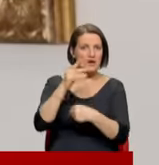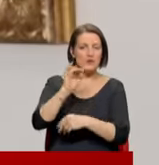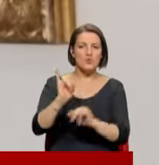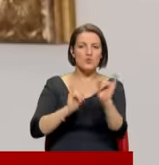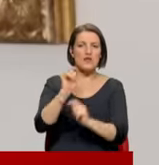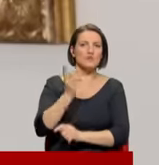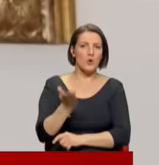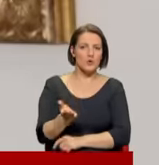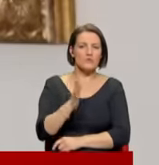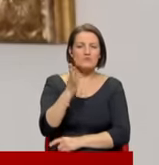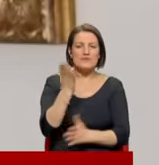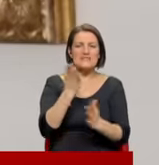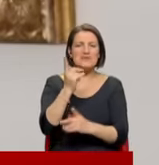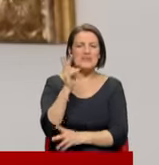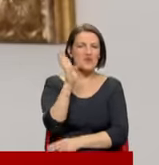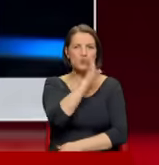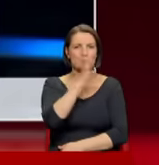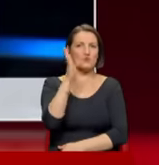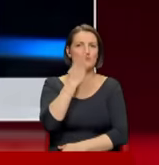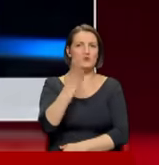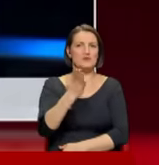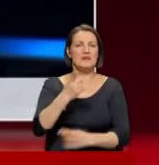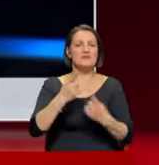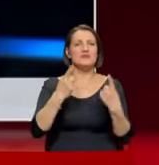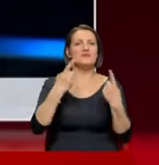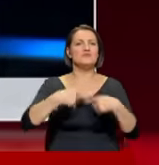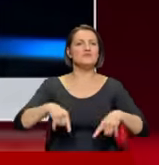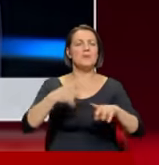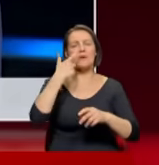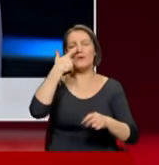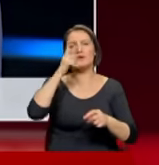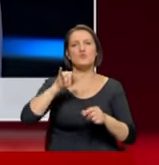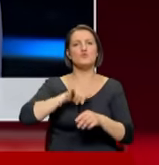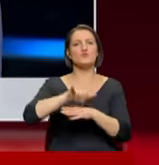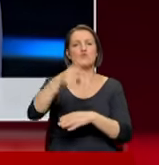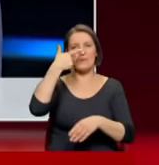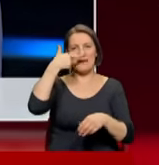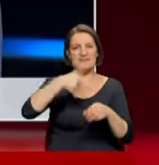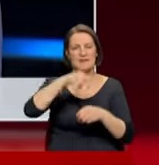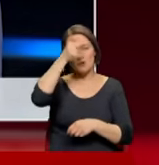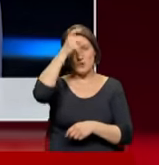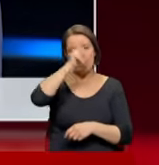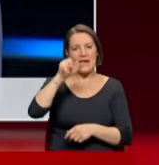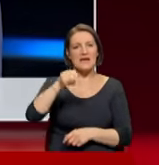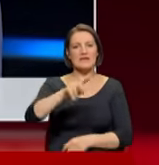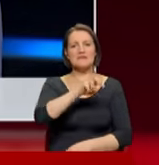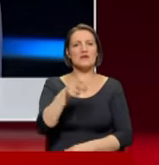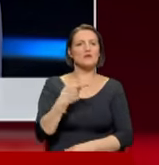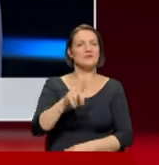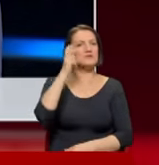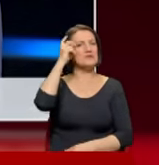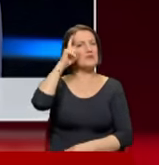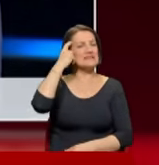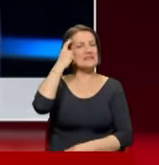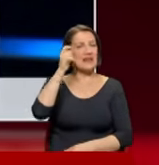bir aymazlıktır? Bu nasıl bir ikiyüzlülüktür? Kerosen uçak benzinidir. Türkiye'ye 800 bin İsrailli